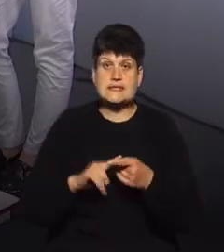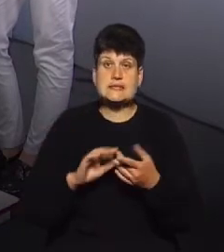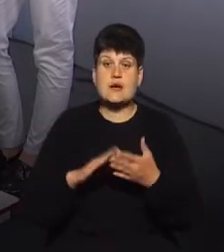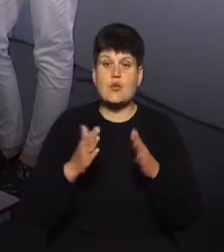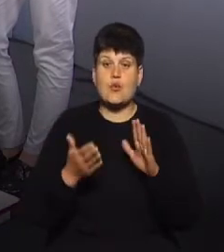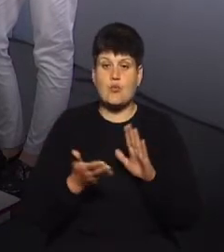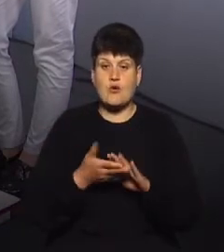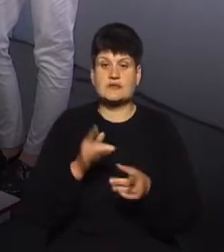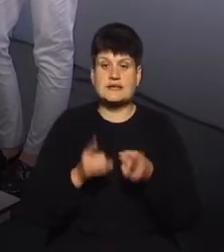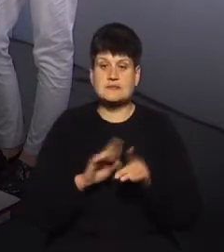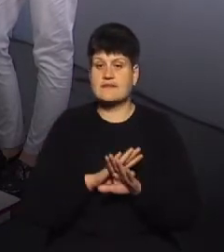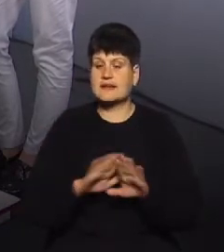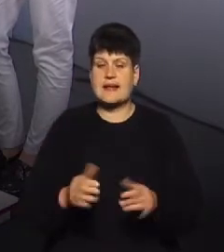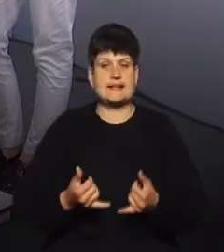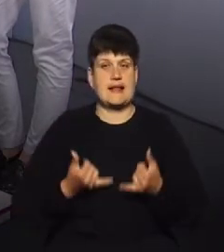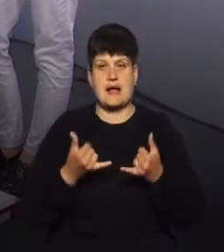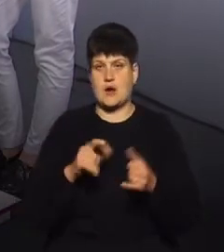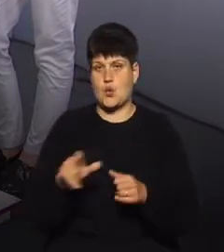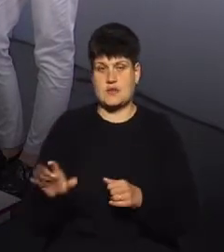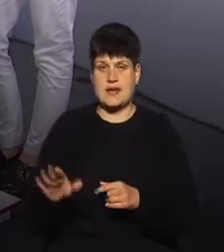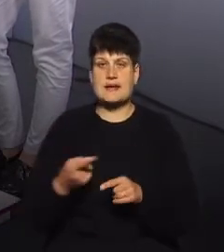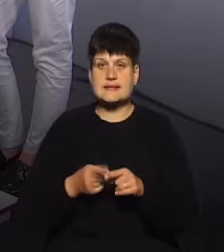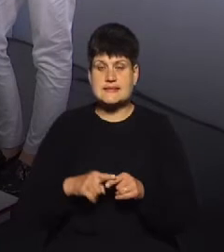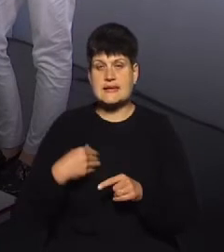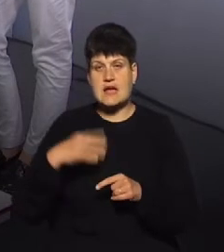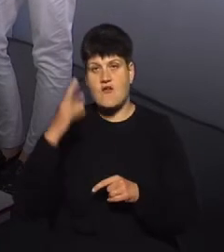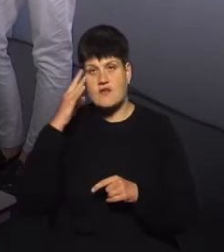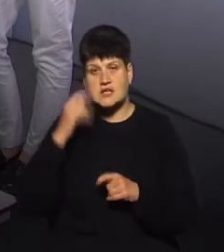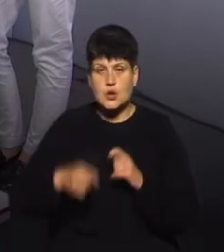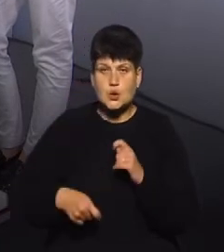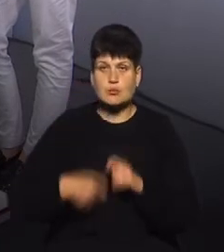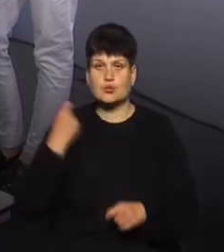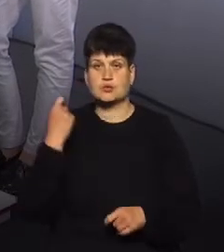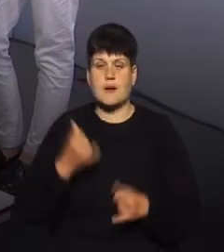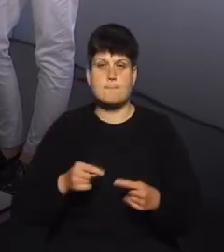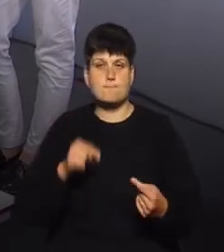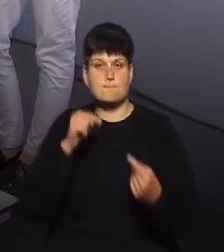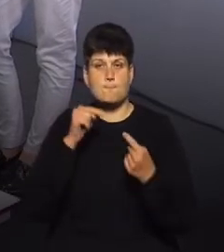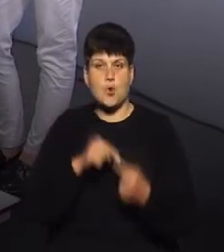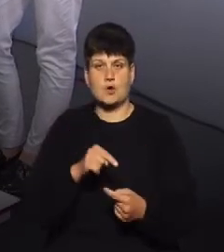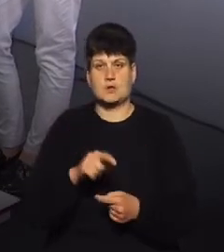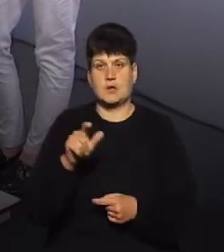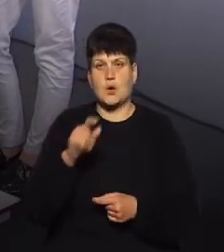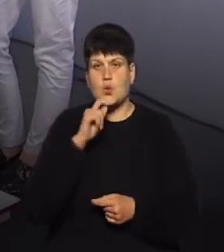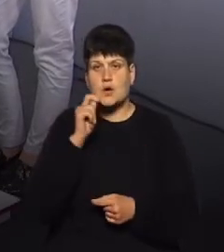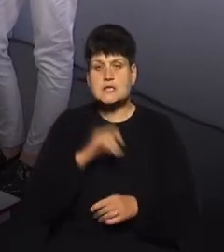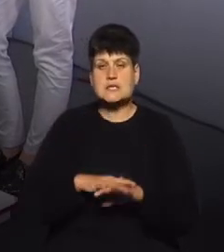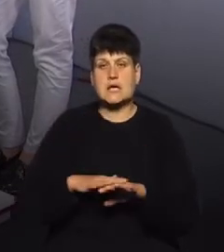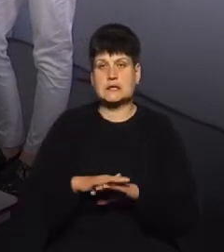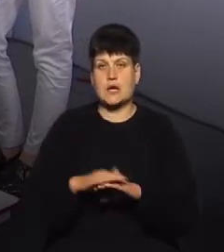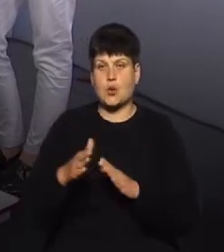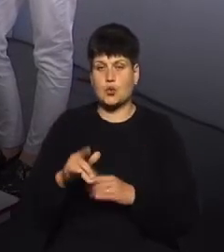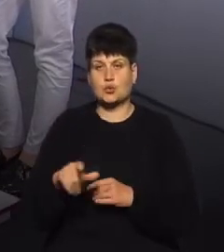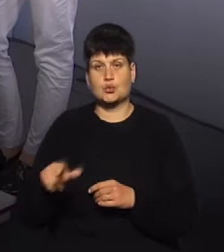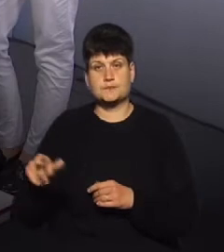не для людей. І я вважаю, що це злочин проти людськості в цілому, так, і проти українського народу, зокрема. І одного разу ми спілкувалися